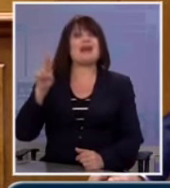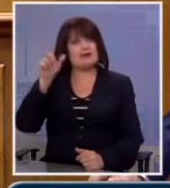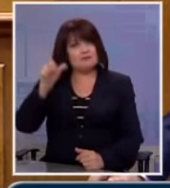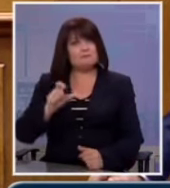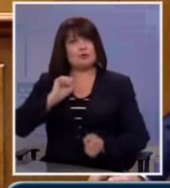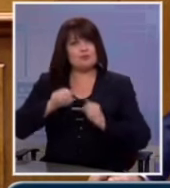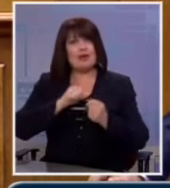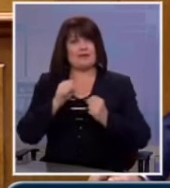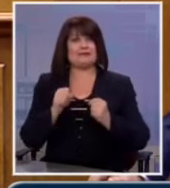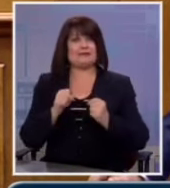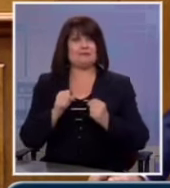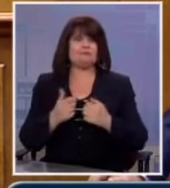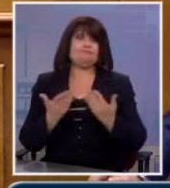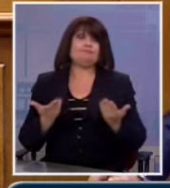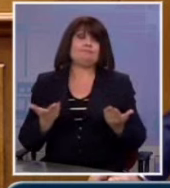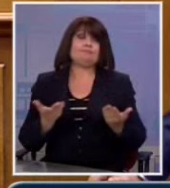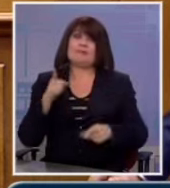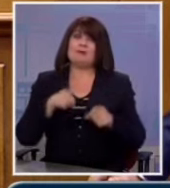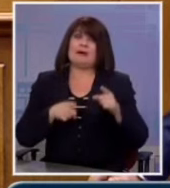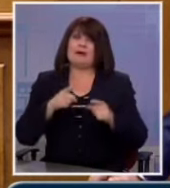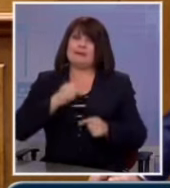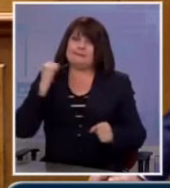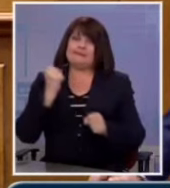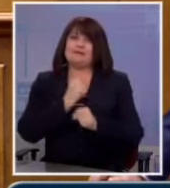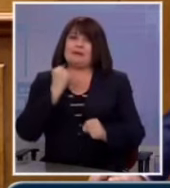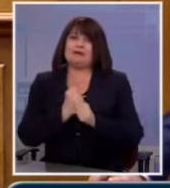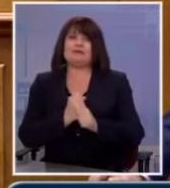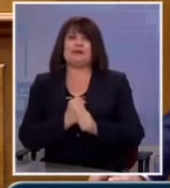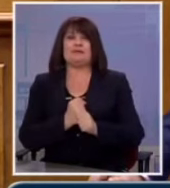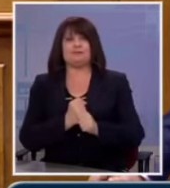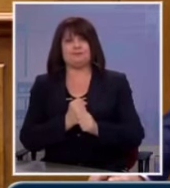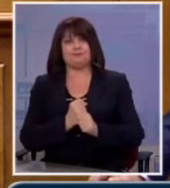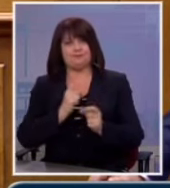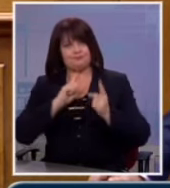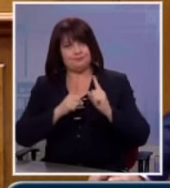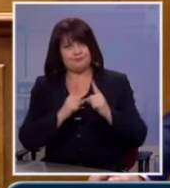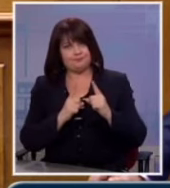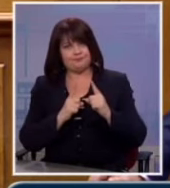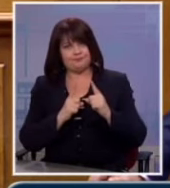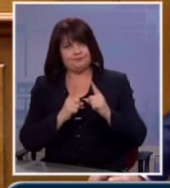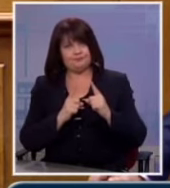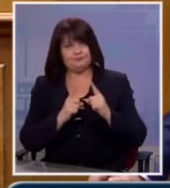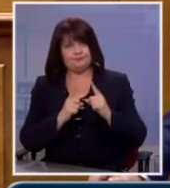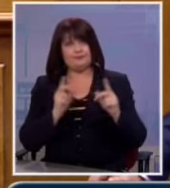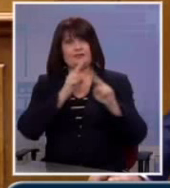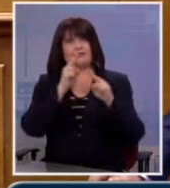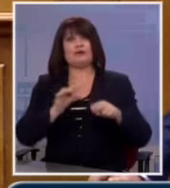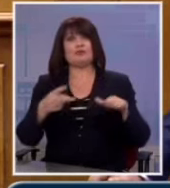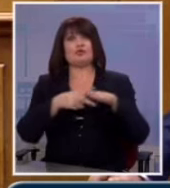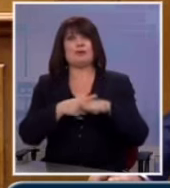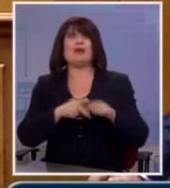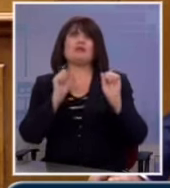η επιμονή όμως ως προϋπόθεση μάλιστα για συμφωνία αυτή να εγκριθεί και από το Διεθνέ Δομεσμικό